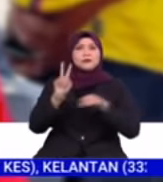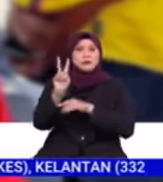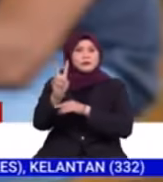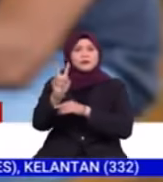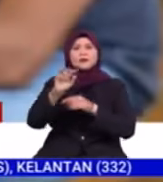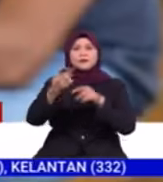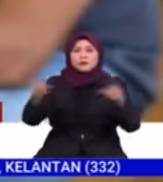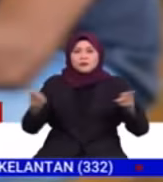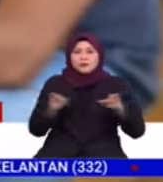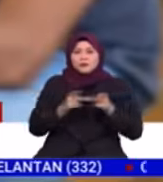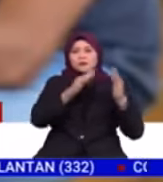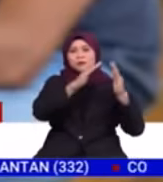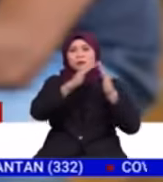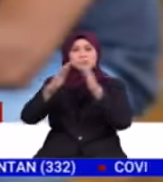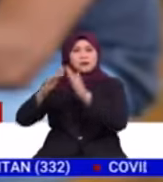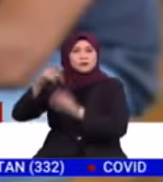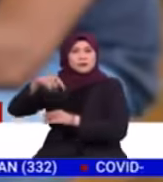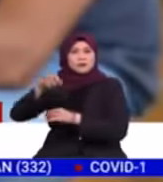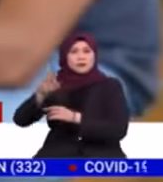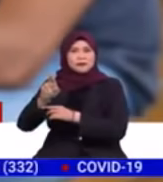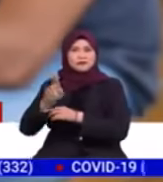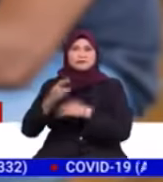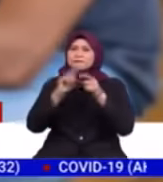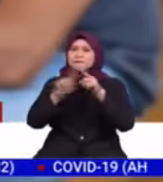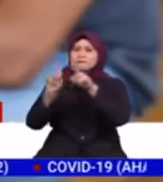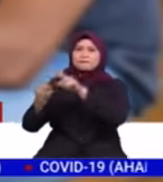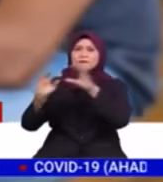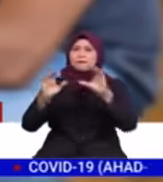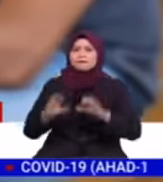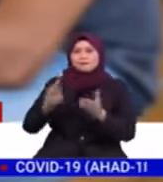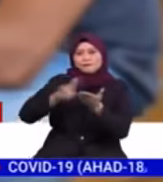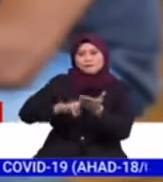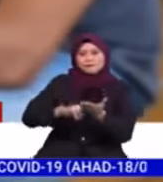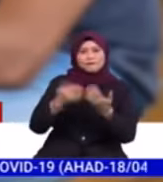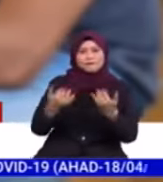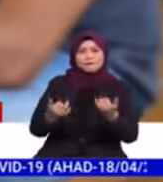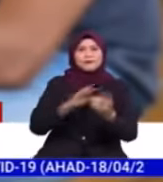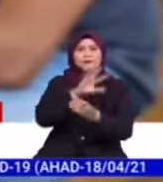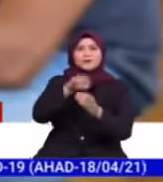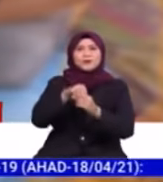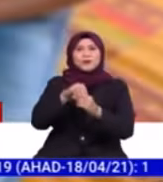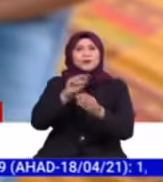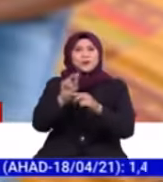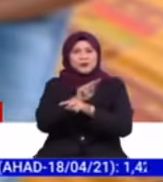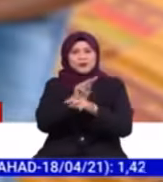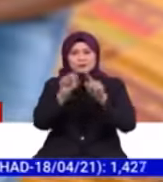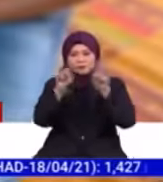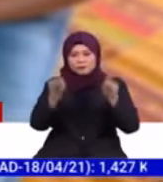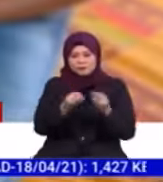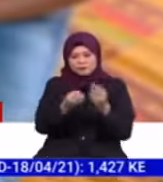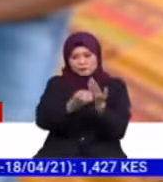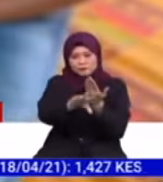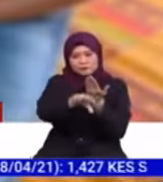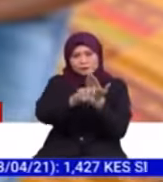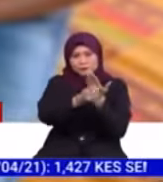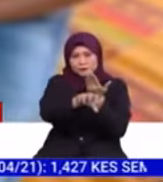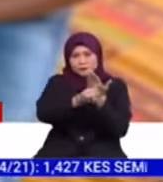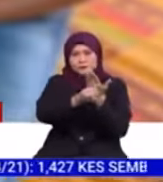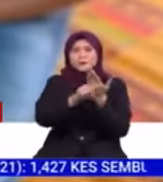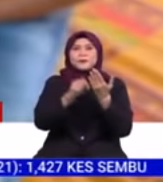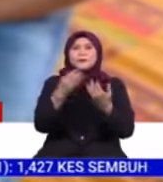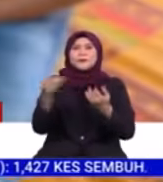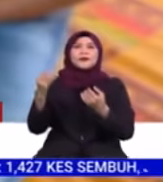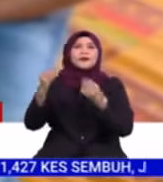di kawasan perumahan berkenaan sebagai kaidah pendaftaran dipraktikkan termasuk penggunaan my sejahtera dan pendaftaran